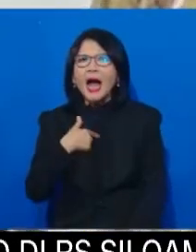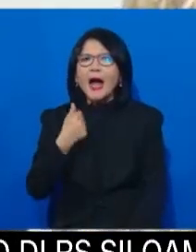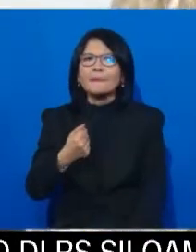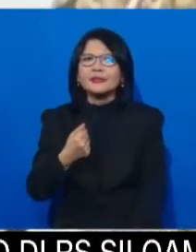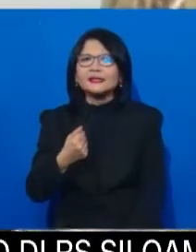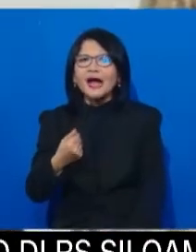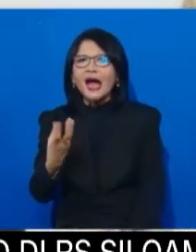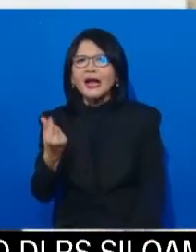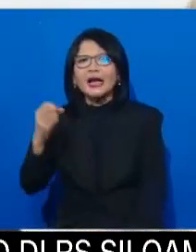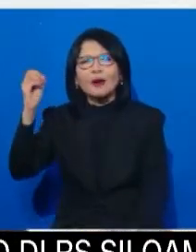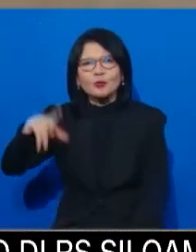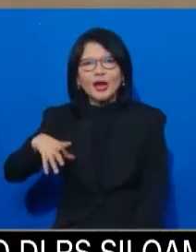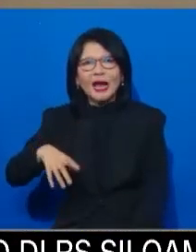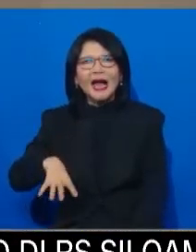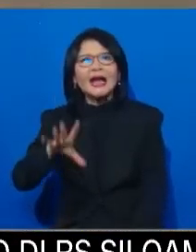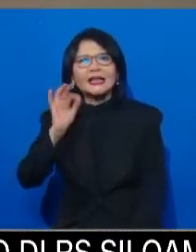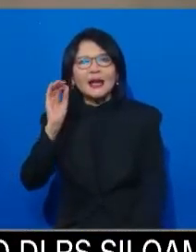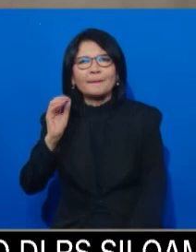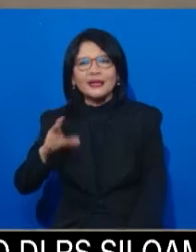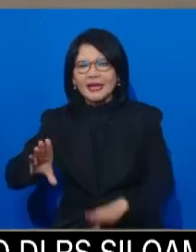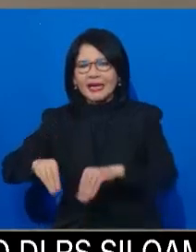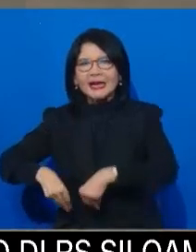terjangkau, kita milih bahan